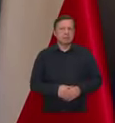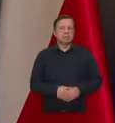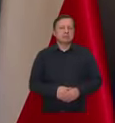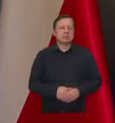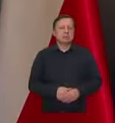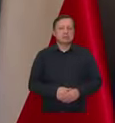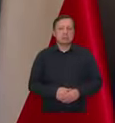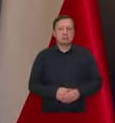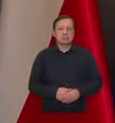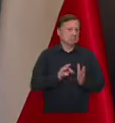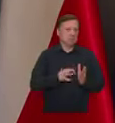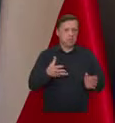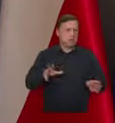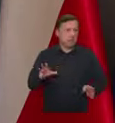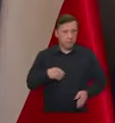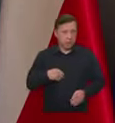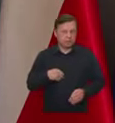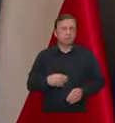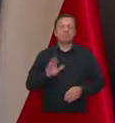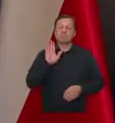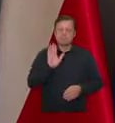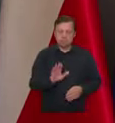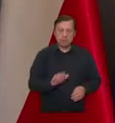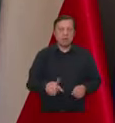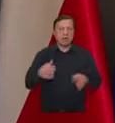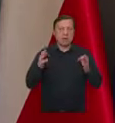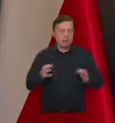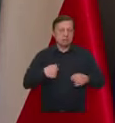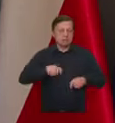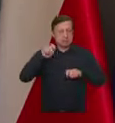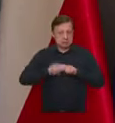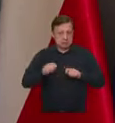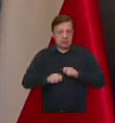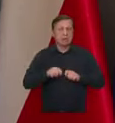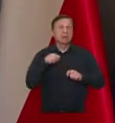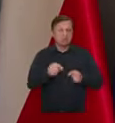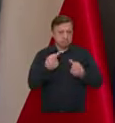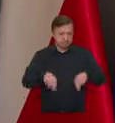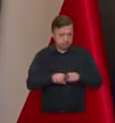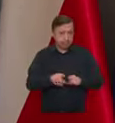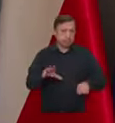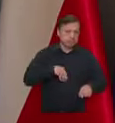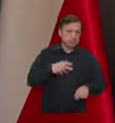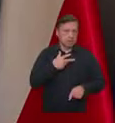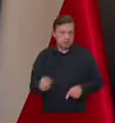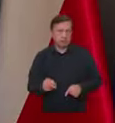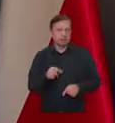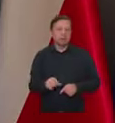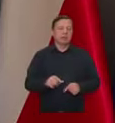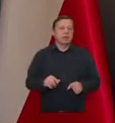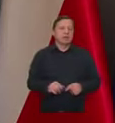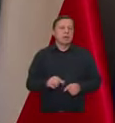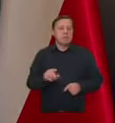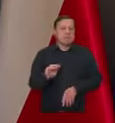premier powiedział, wszystkim sprawdzić, czy jest to możliwe do zrobienia. Pozwolić uczniom skorzystać z